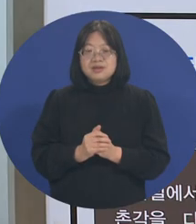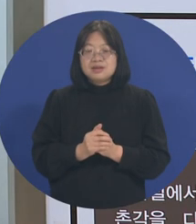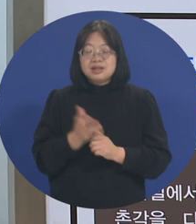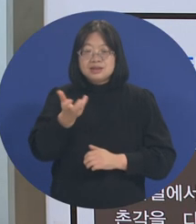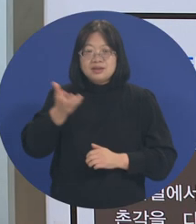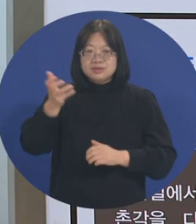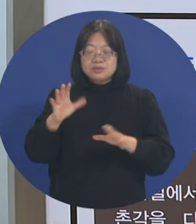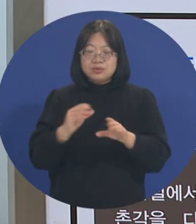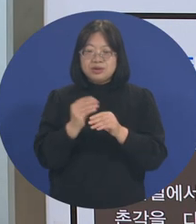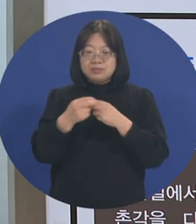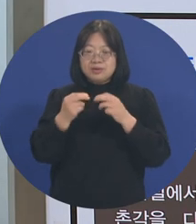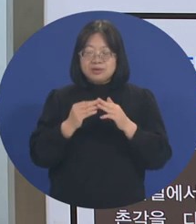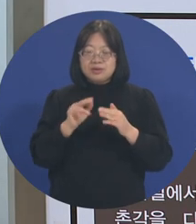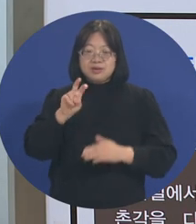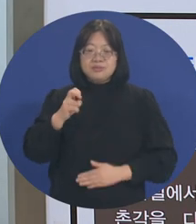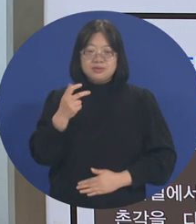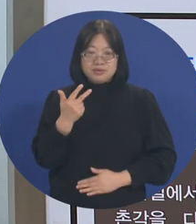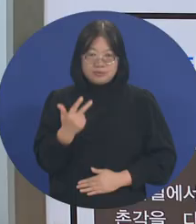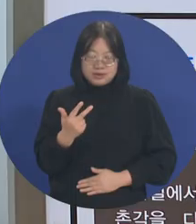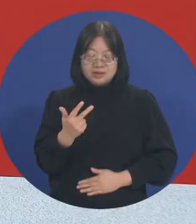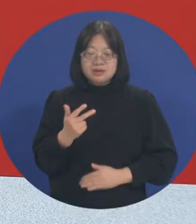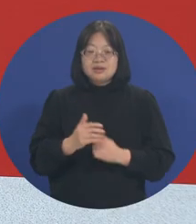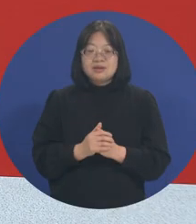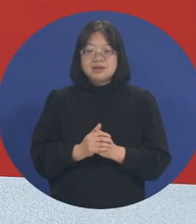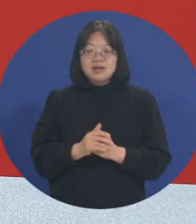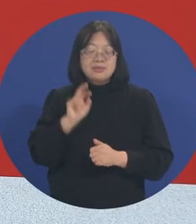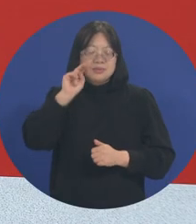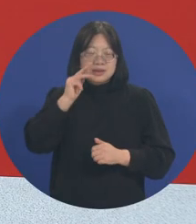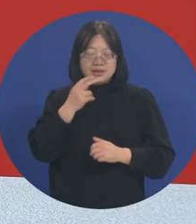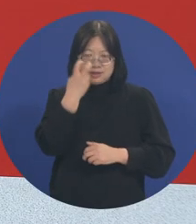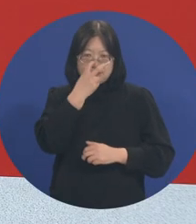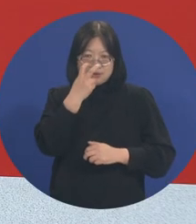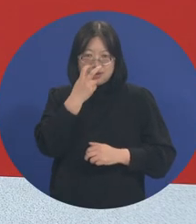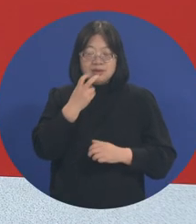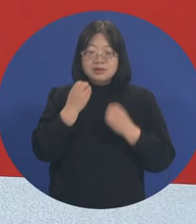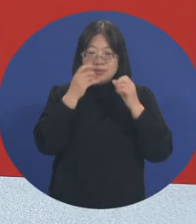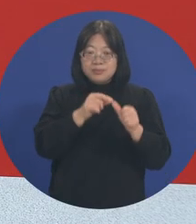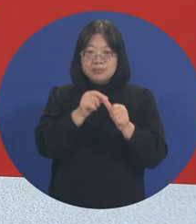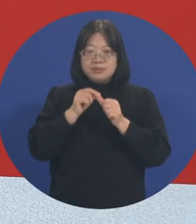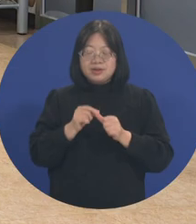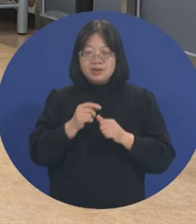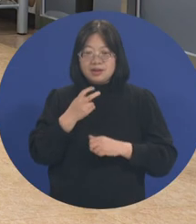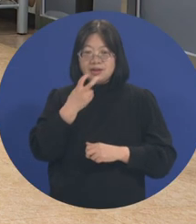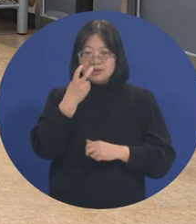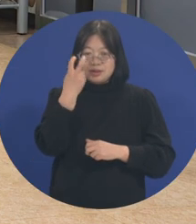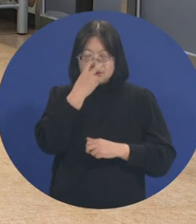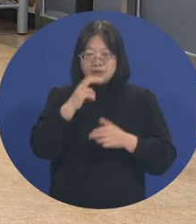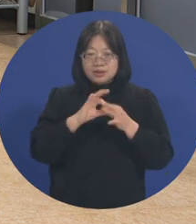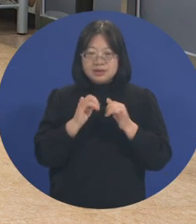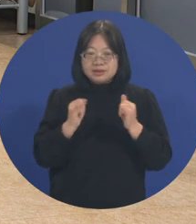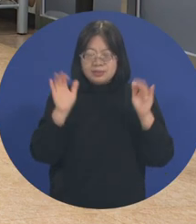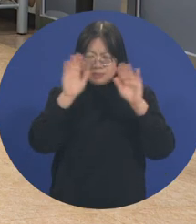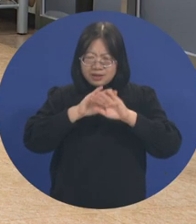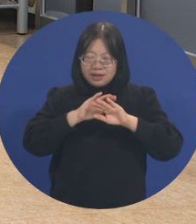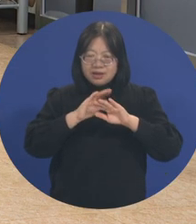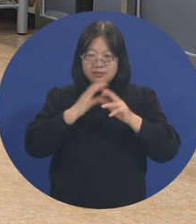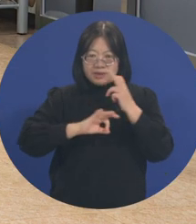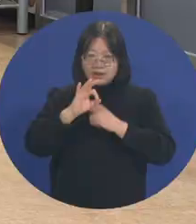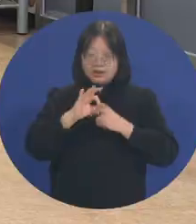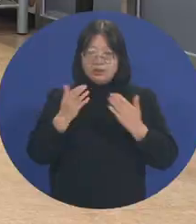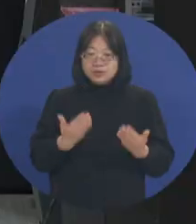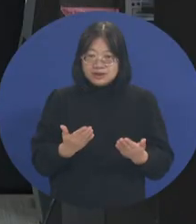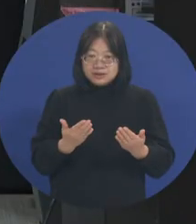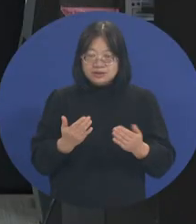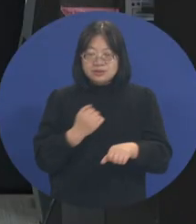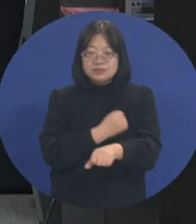돈의 상급 종합병원 등 27개 의료 기간의 비상진료 인력 신규 채용과 료진 야간 당직 휴일근무